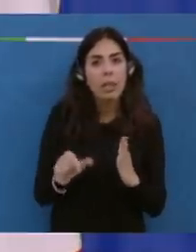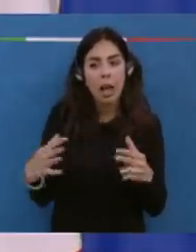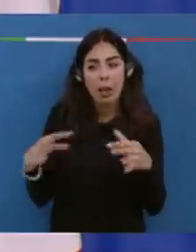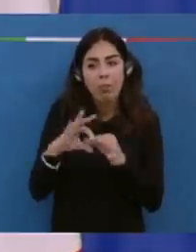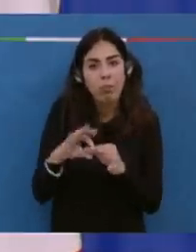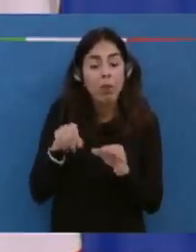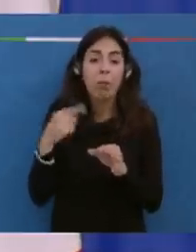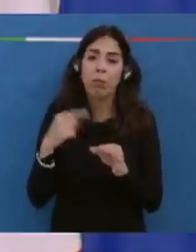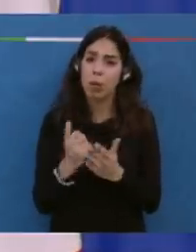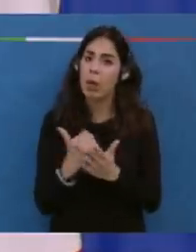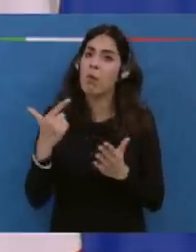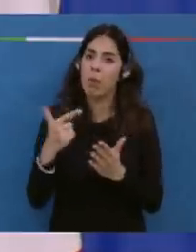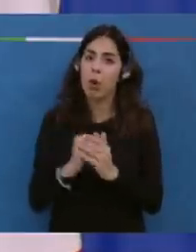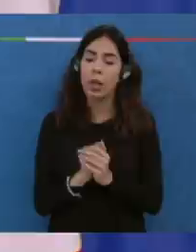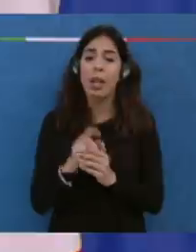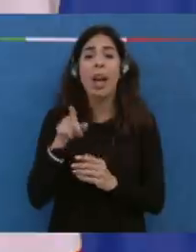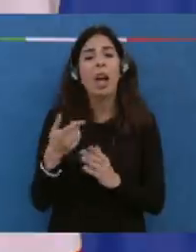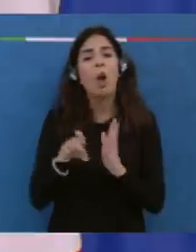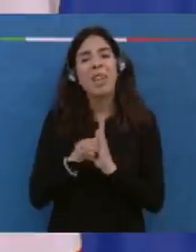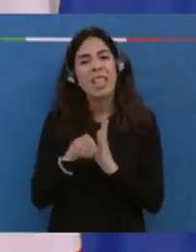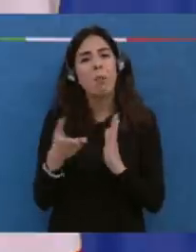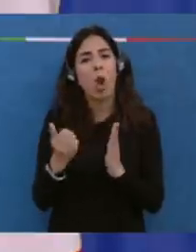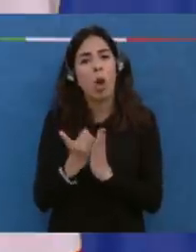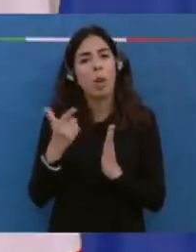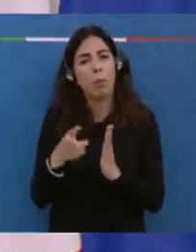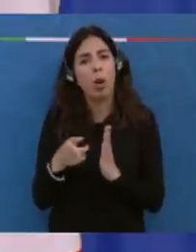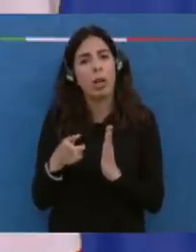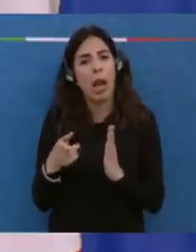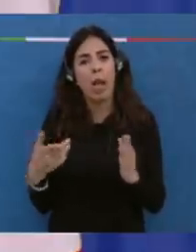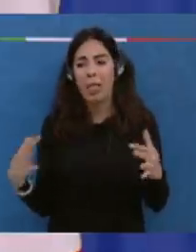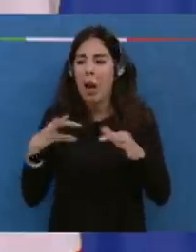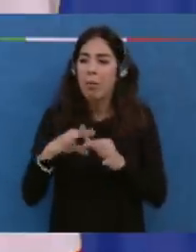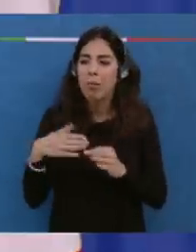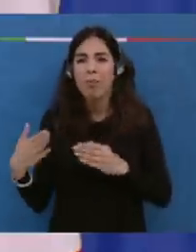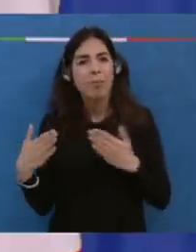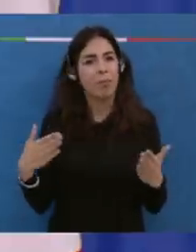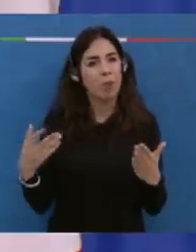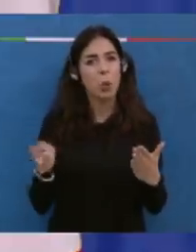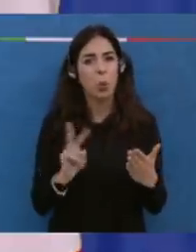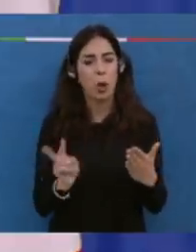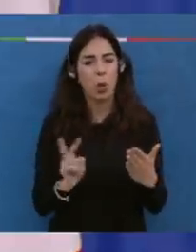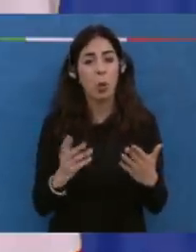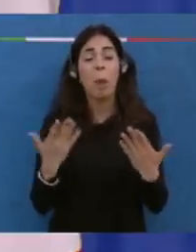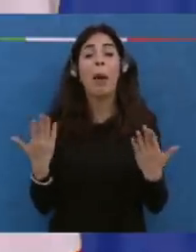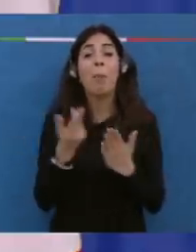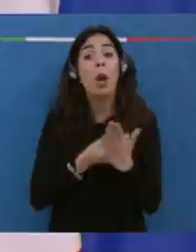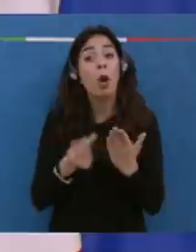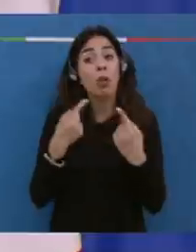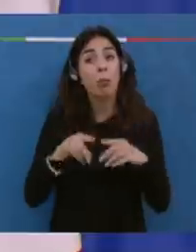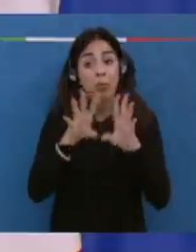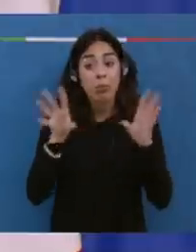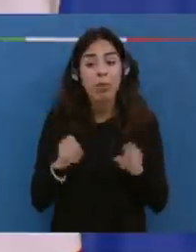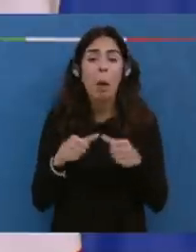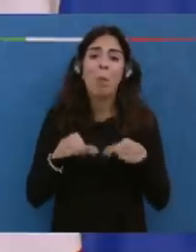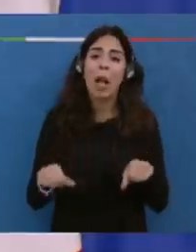ha un'importanza che simbolica però alla base di tutti questi progetti c'è una necessità